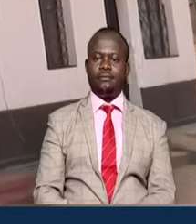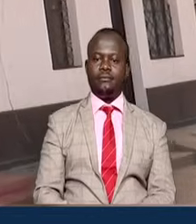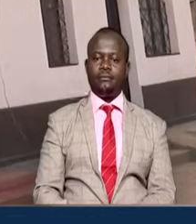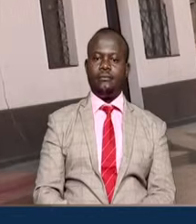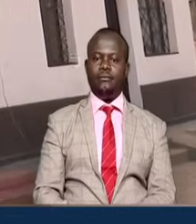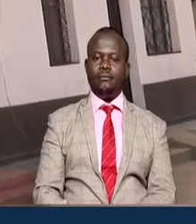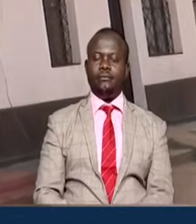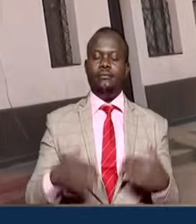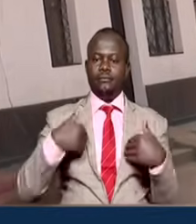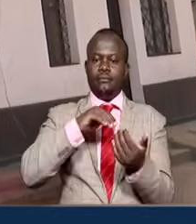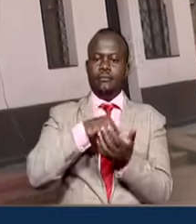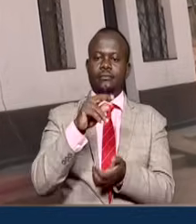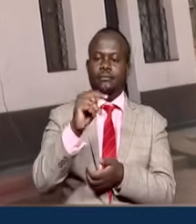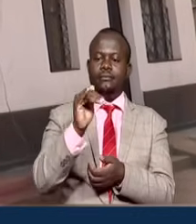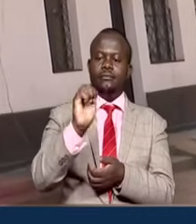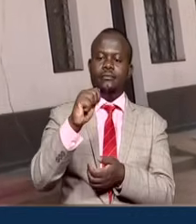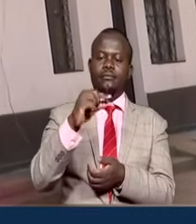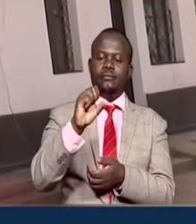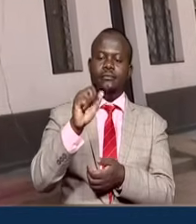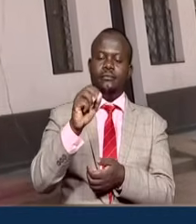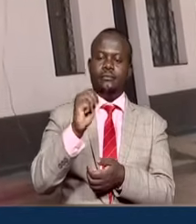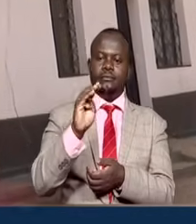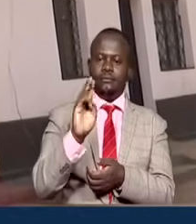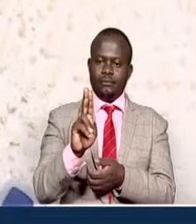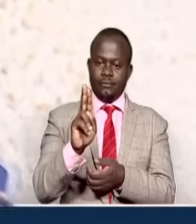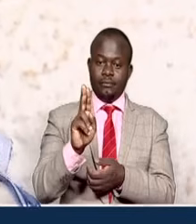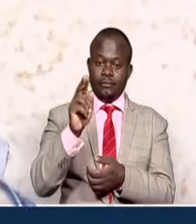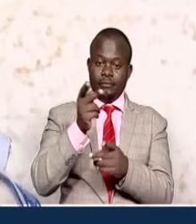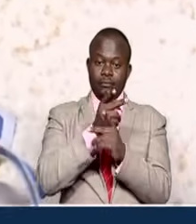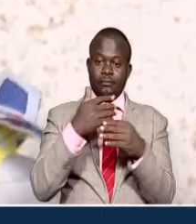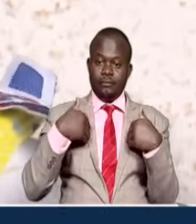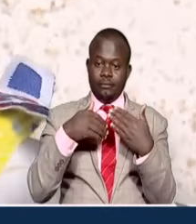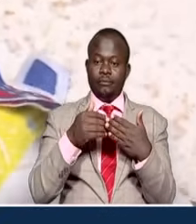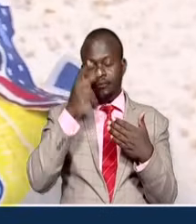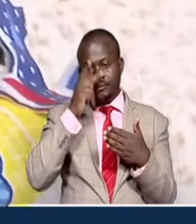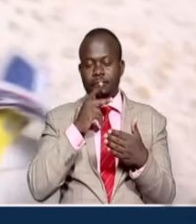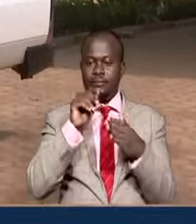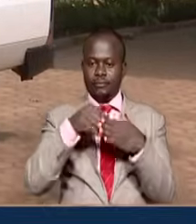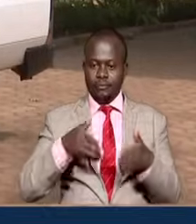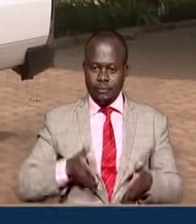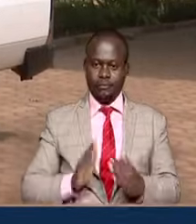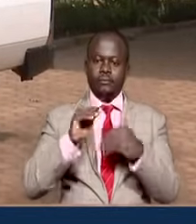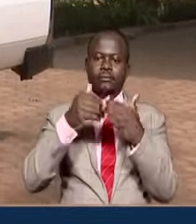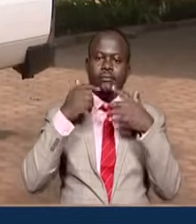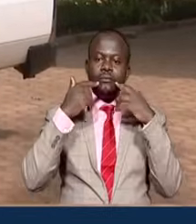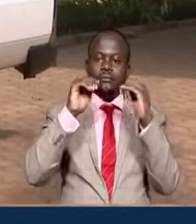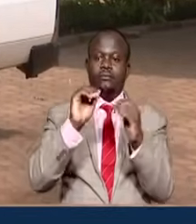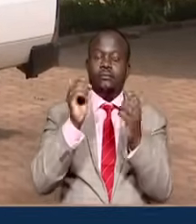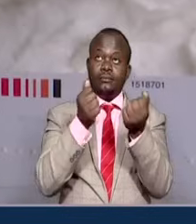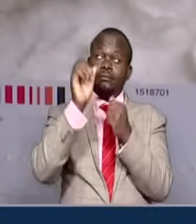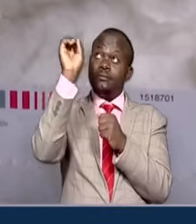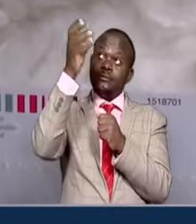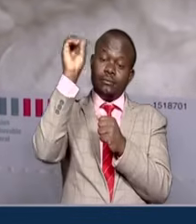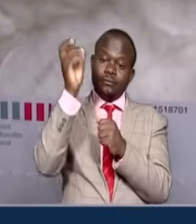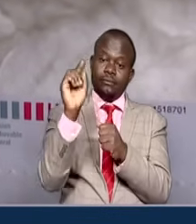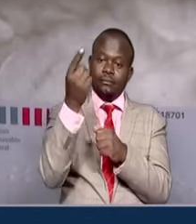Ku kigo nderabuzima cya Nyagasambu mu karere ka Rwamagana, abita by'umwihariko ku buzima bw'ababyeyi baza kuhabyarira bavuga ko ambulance ari kimwe